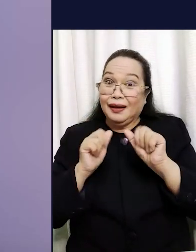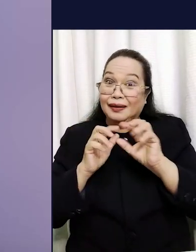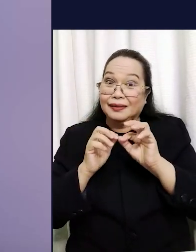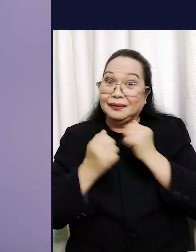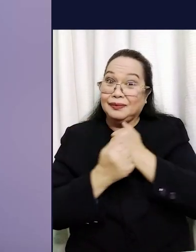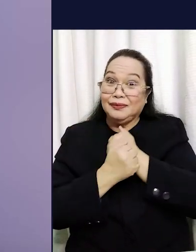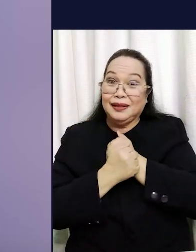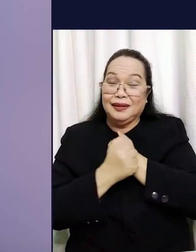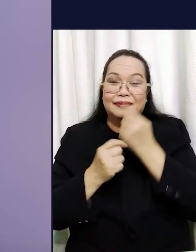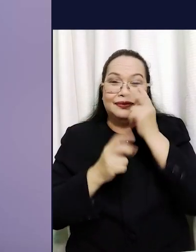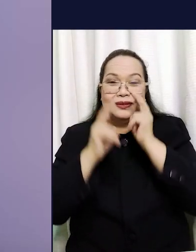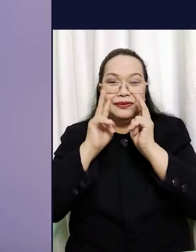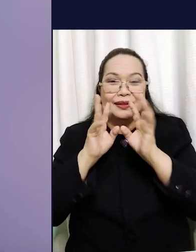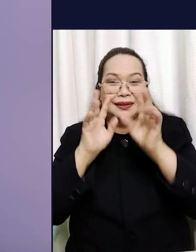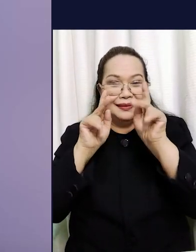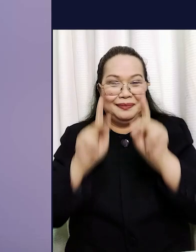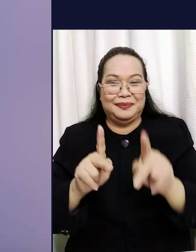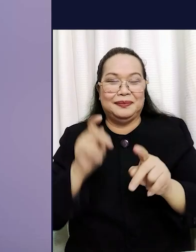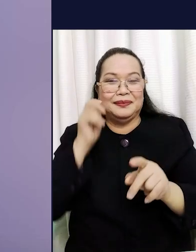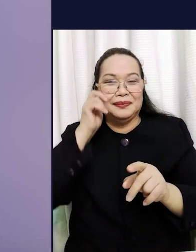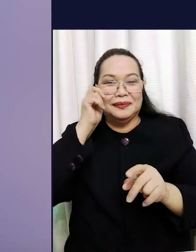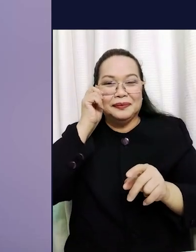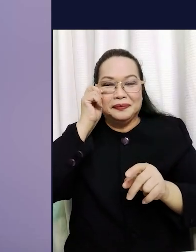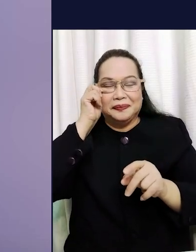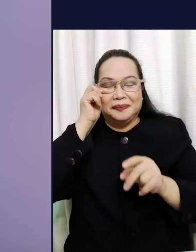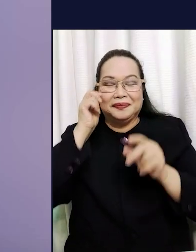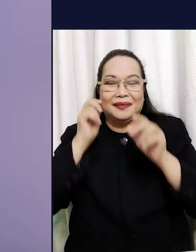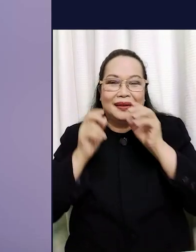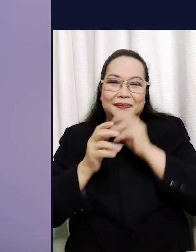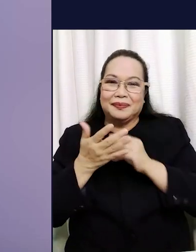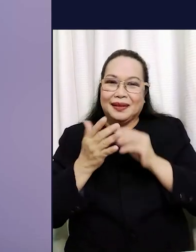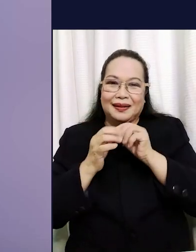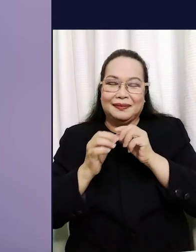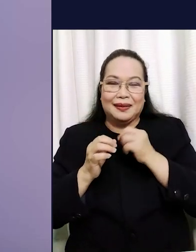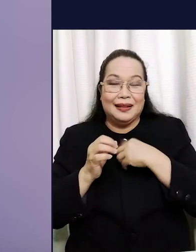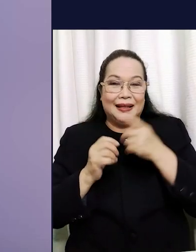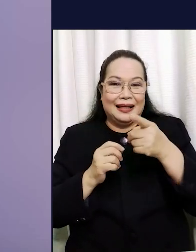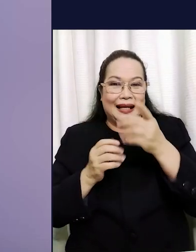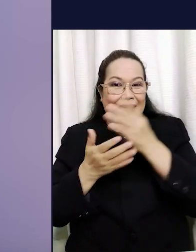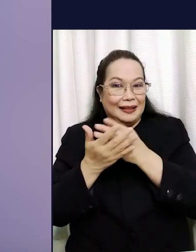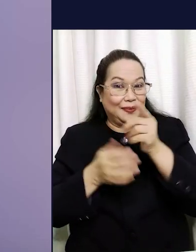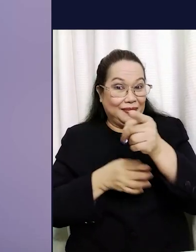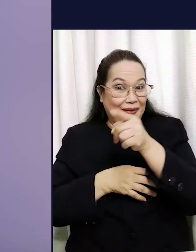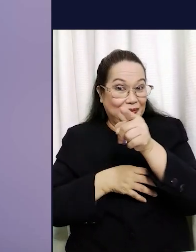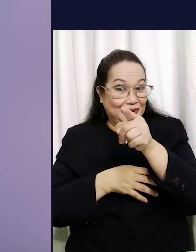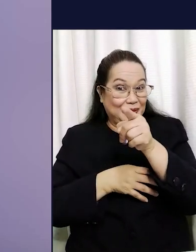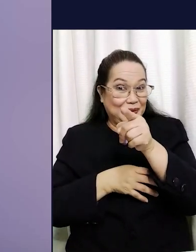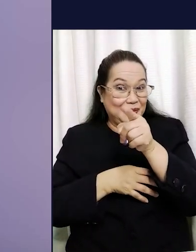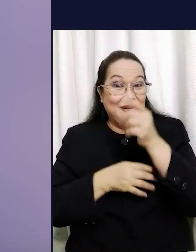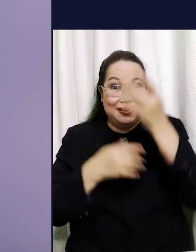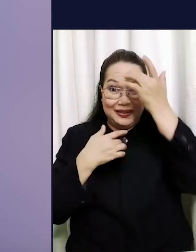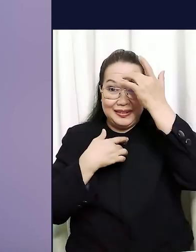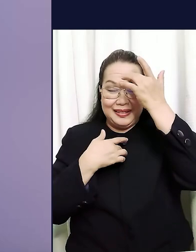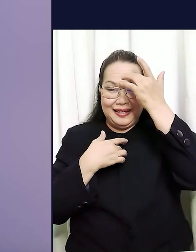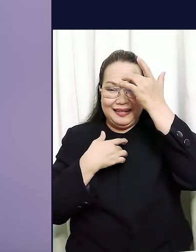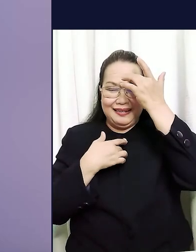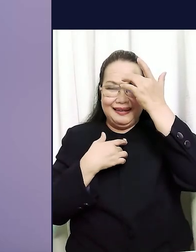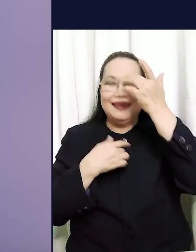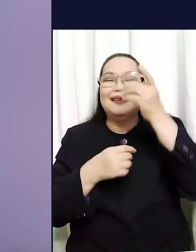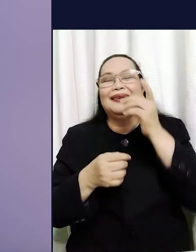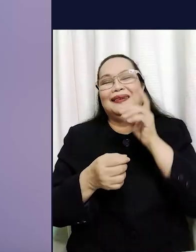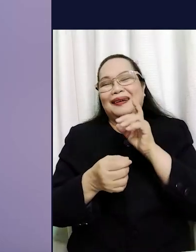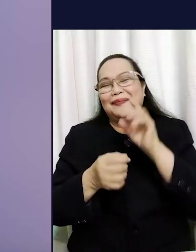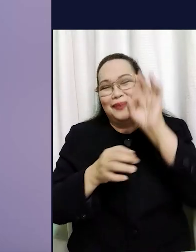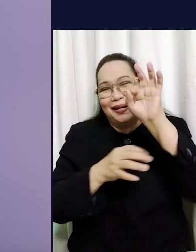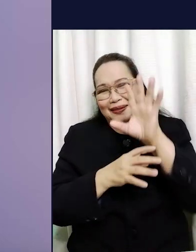sakit, dinalo mo. Pagka wala ng sakit, tapos pumunta ka, oh, bakit ka nandito? Parang nagtataka. Wala naman akong sakit, pastor